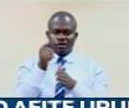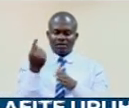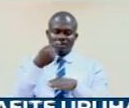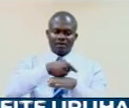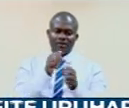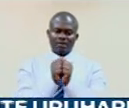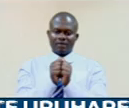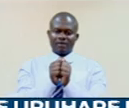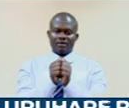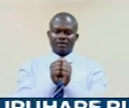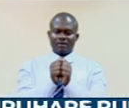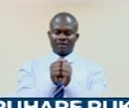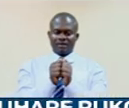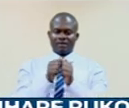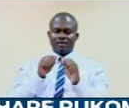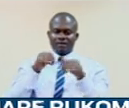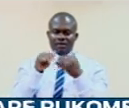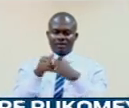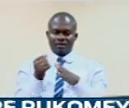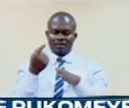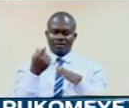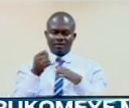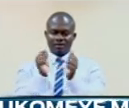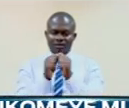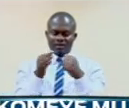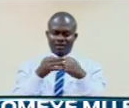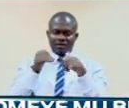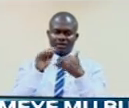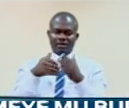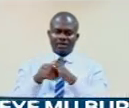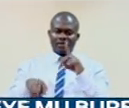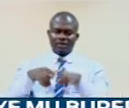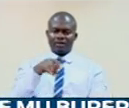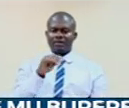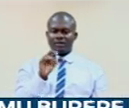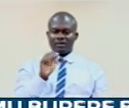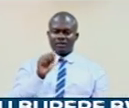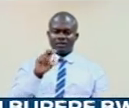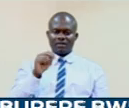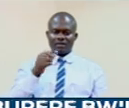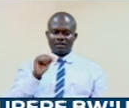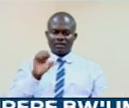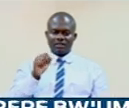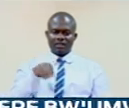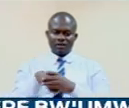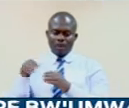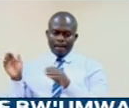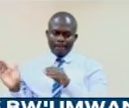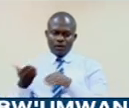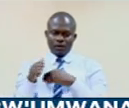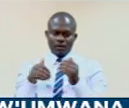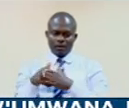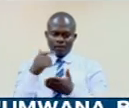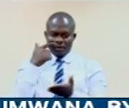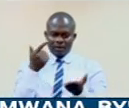munsi. Igitego cya mbere cy'ikipe ya Etincel cyabonetse ku minota 18 y'umukino, ni igitego cyatsinzwe na Itangishaka Ibrahim umupira w'amazi yarekwe nyuma yo